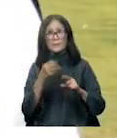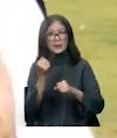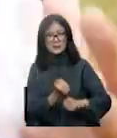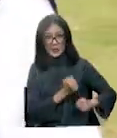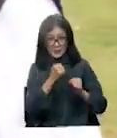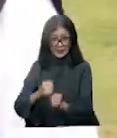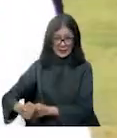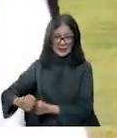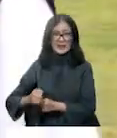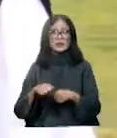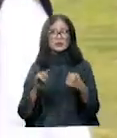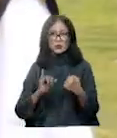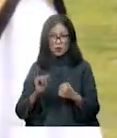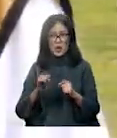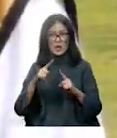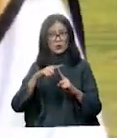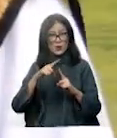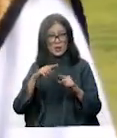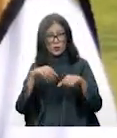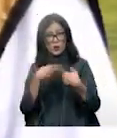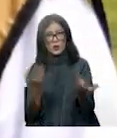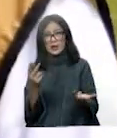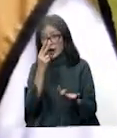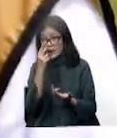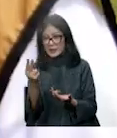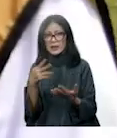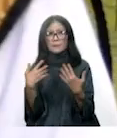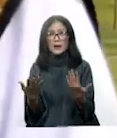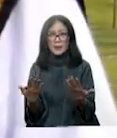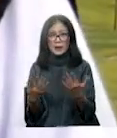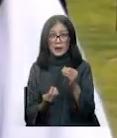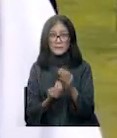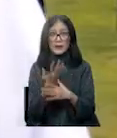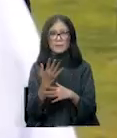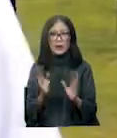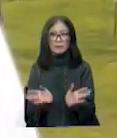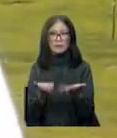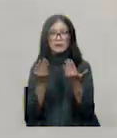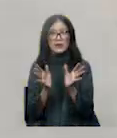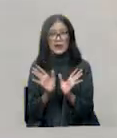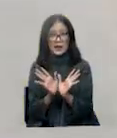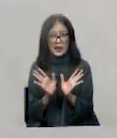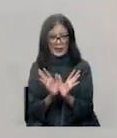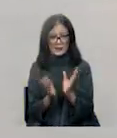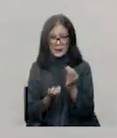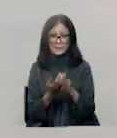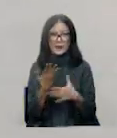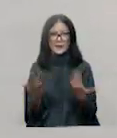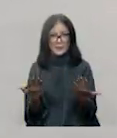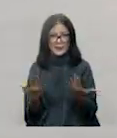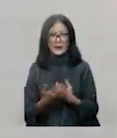Jadi tujuannya adalah agar masyarakat bisa melihat sendiri bagaimana pembangunan Ibu Kota Nusantara ini berlangsung.